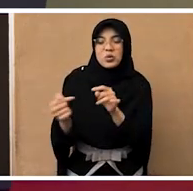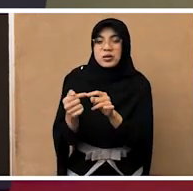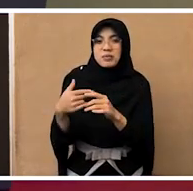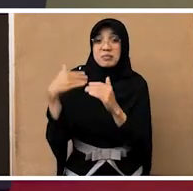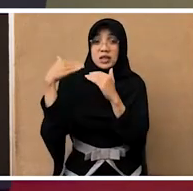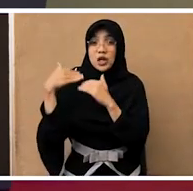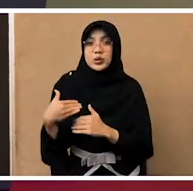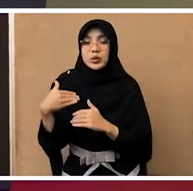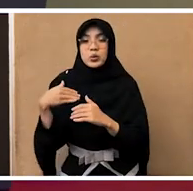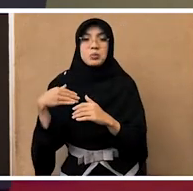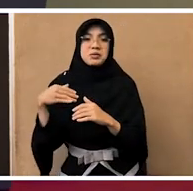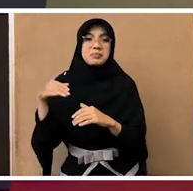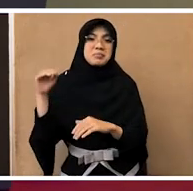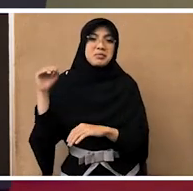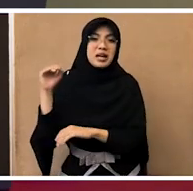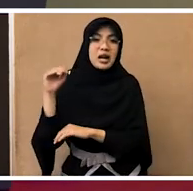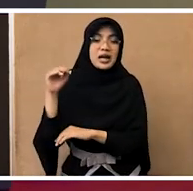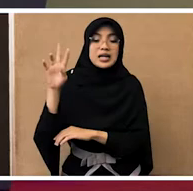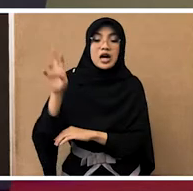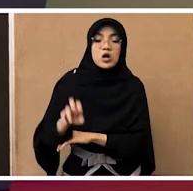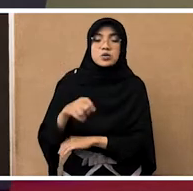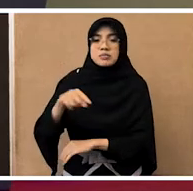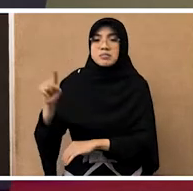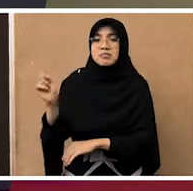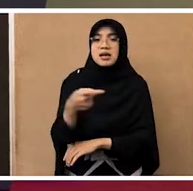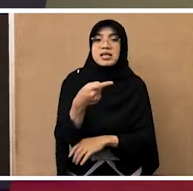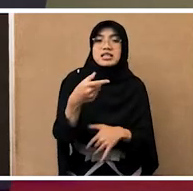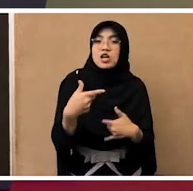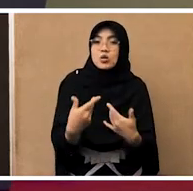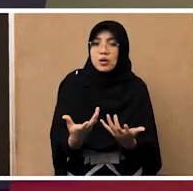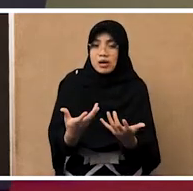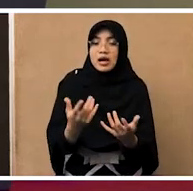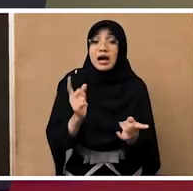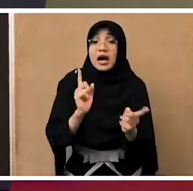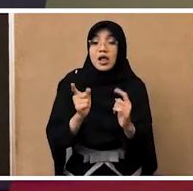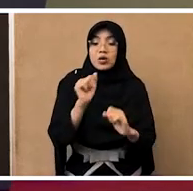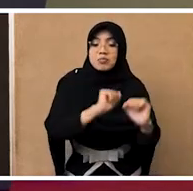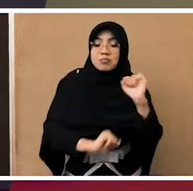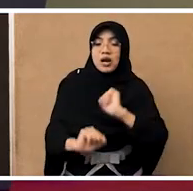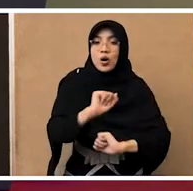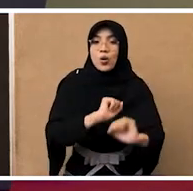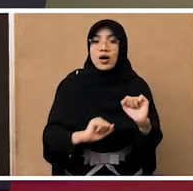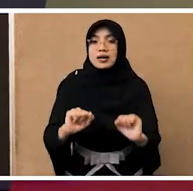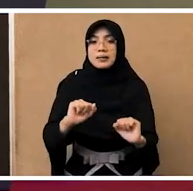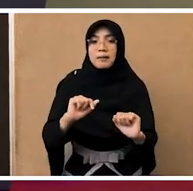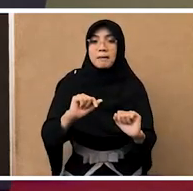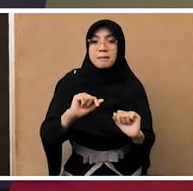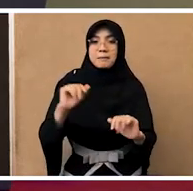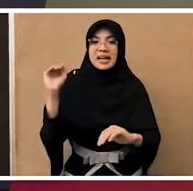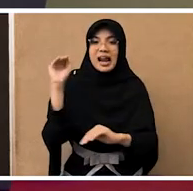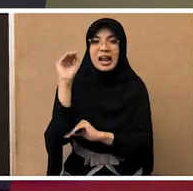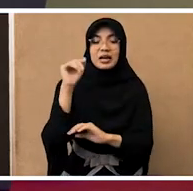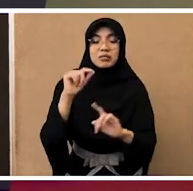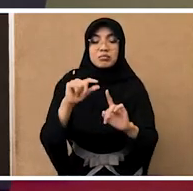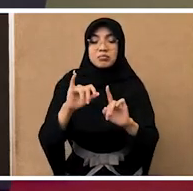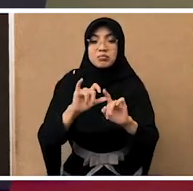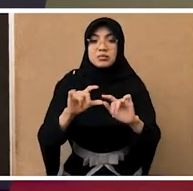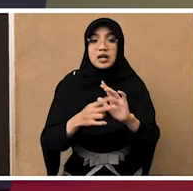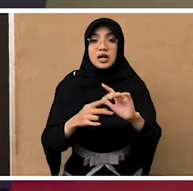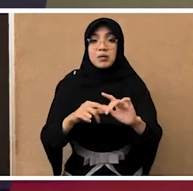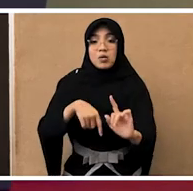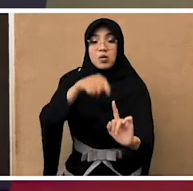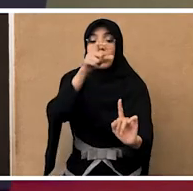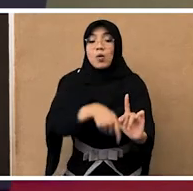Pertanggungjawaban pidana yang harus dipastikan adalah ketika melakukan tindak pidana apakah yang bersangkutan